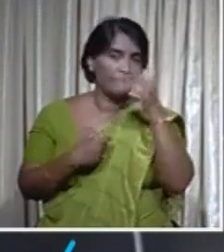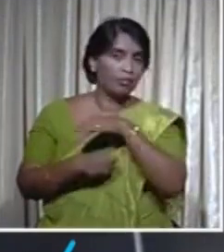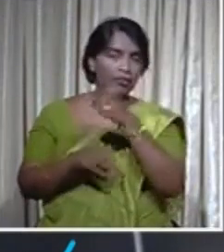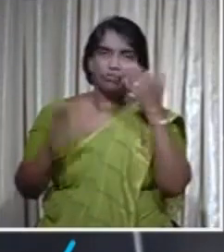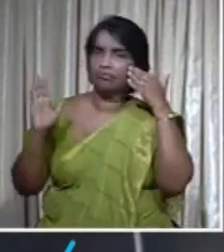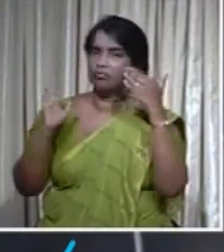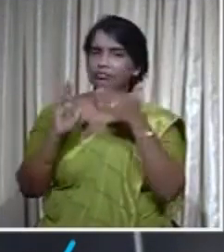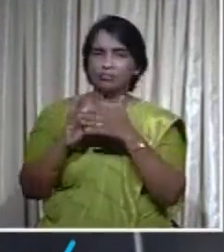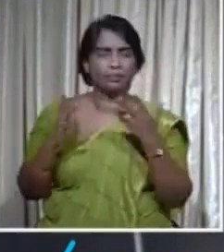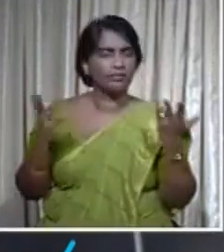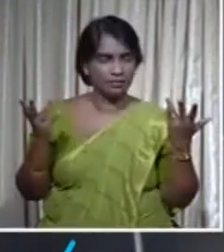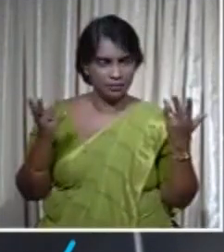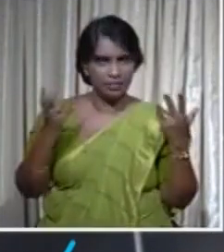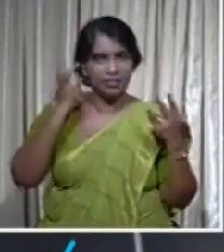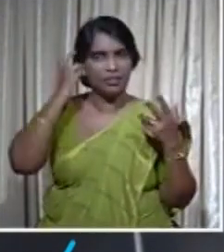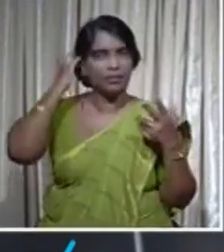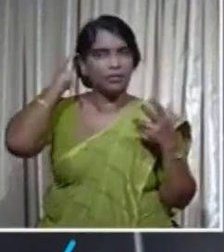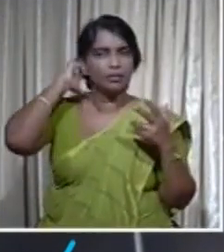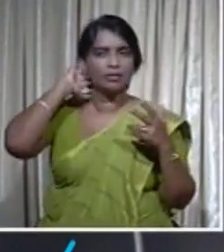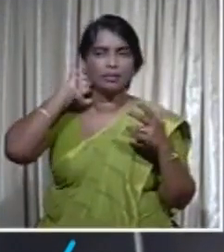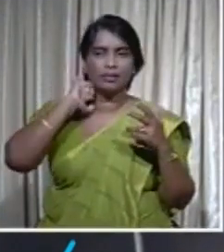அந்த விடயத்தை கையாள வேண்டும்